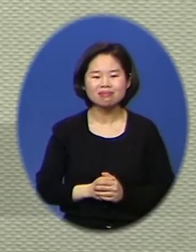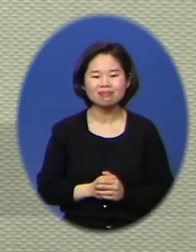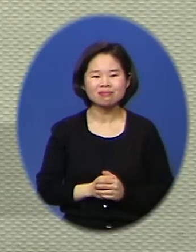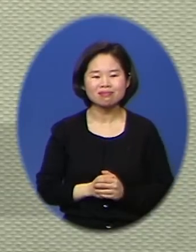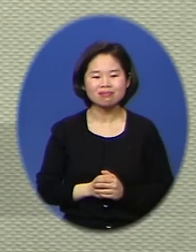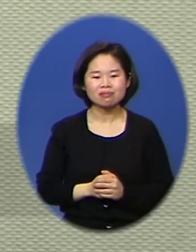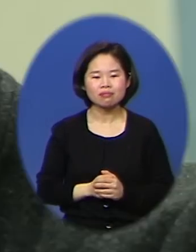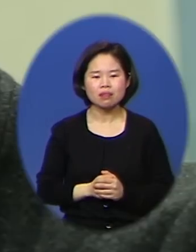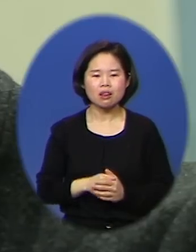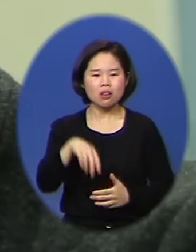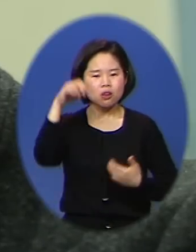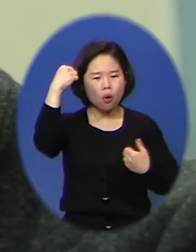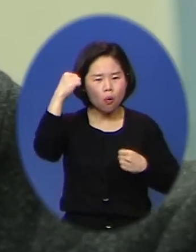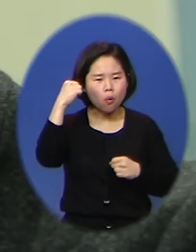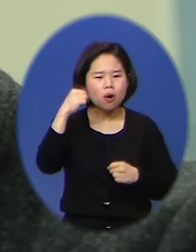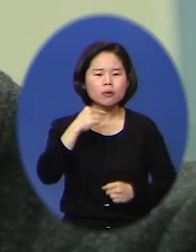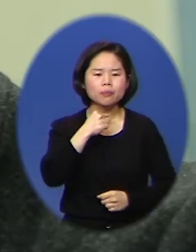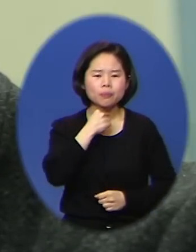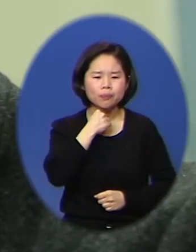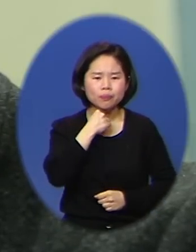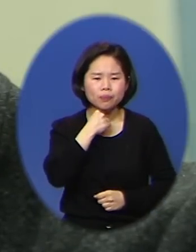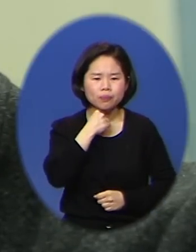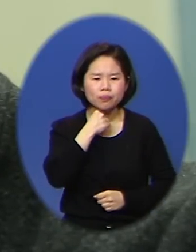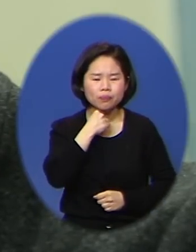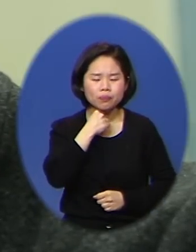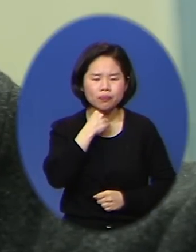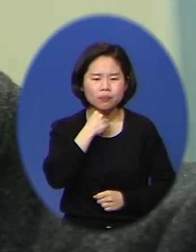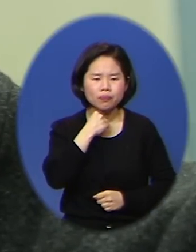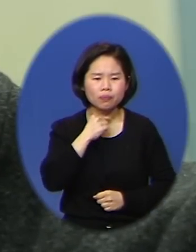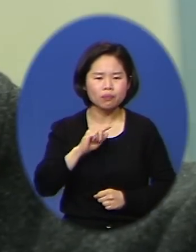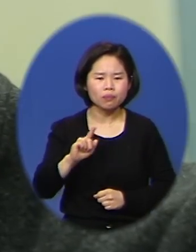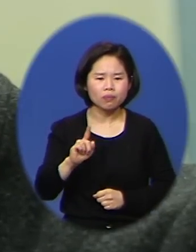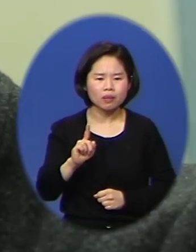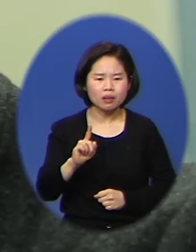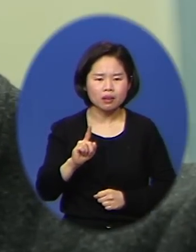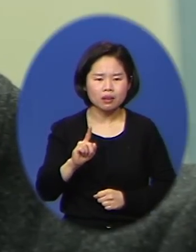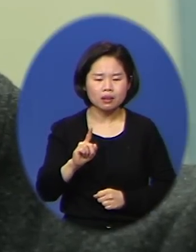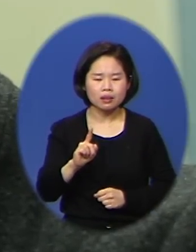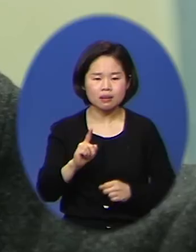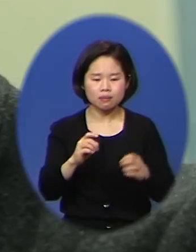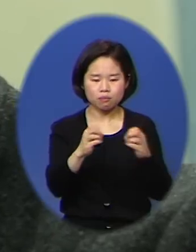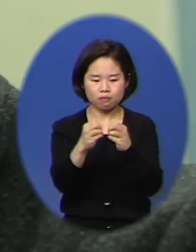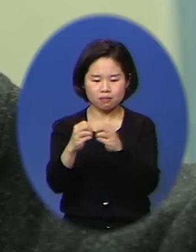싶다는 생각이요. 그 대사를 안 볼 때,